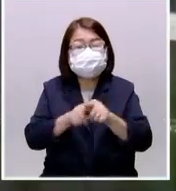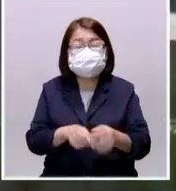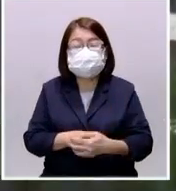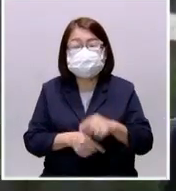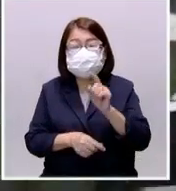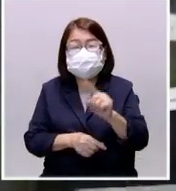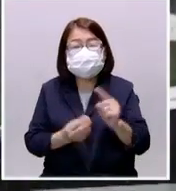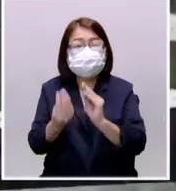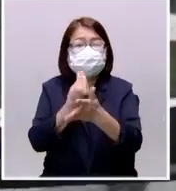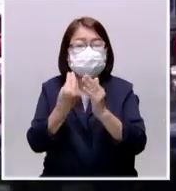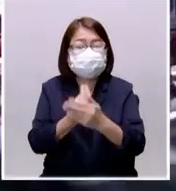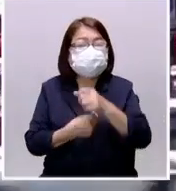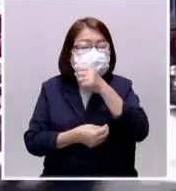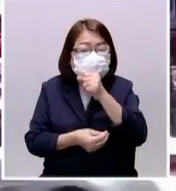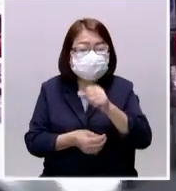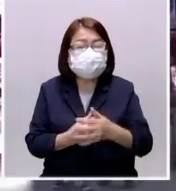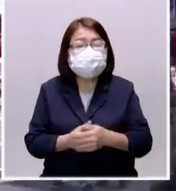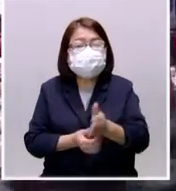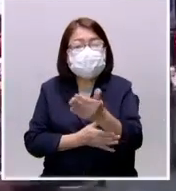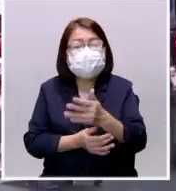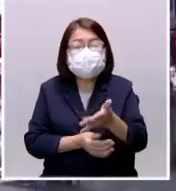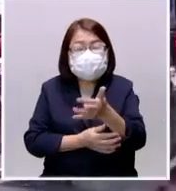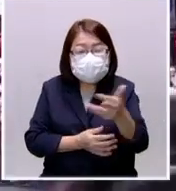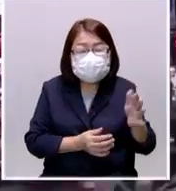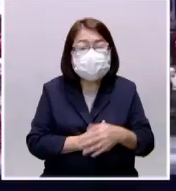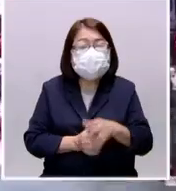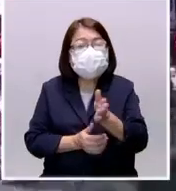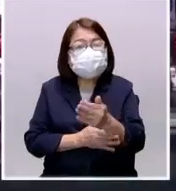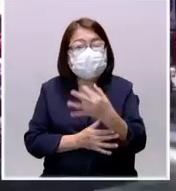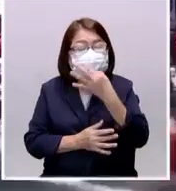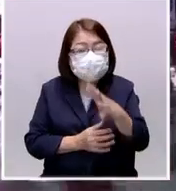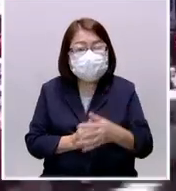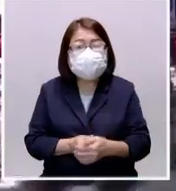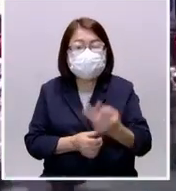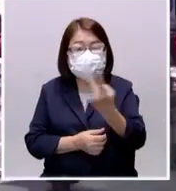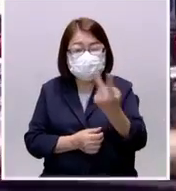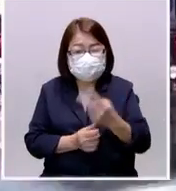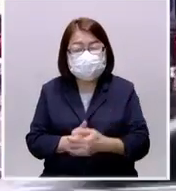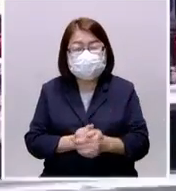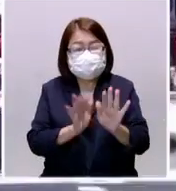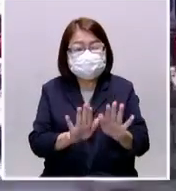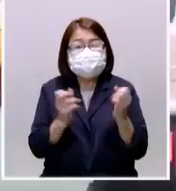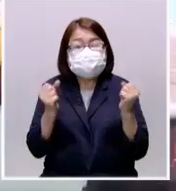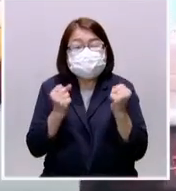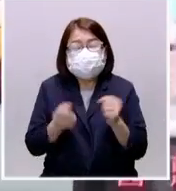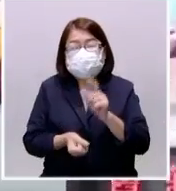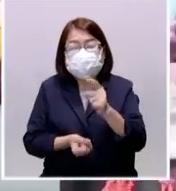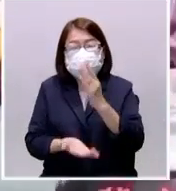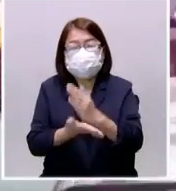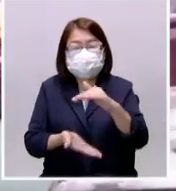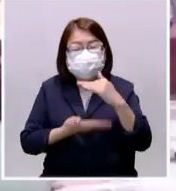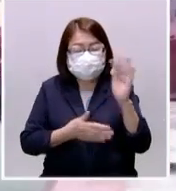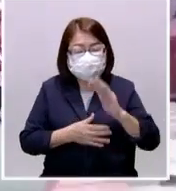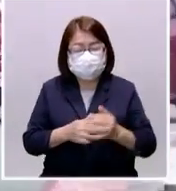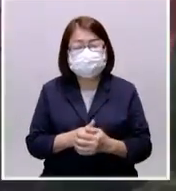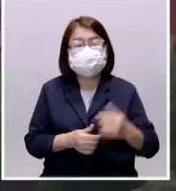ติมก็คือผลไม้ตระกูลส้มและปลาทะเล2ชนิดคือปลาสีกุลและปลาดาบเงินแช่แข็ง ขณะเดียวกันจีน